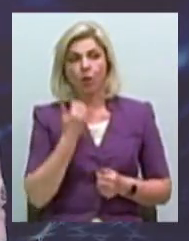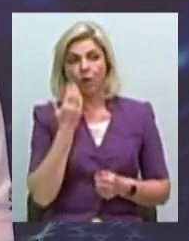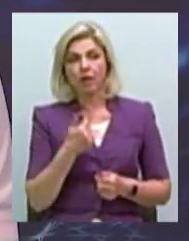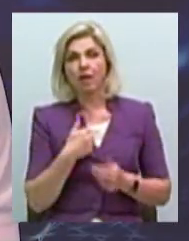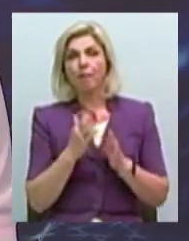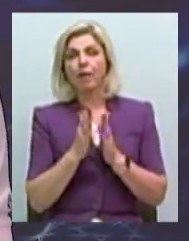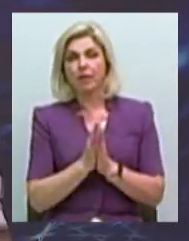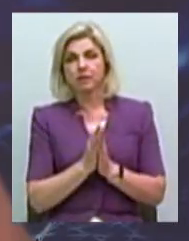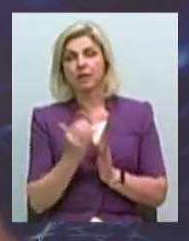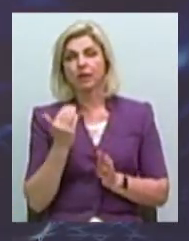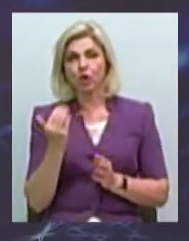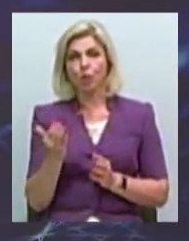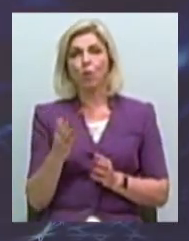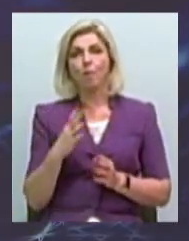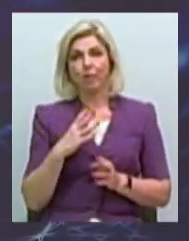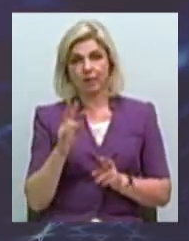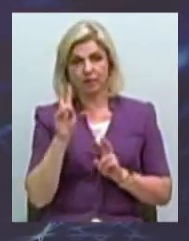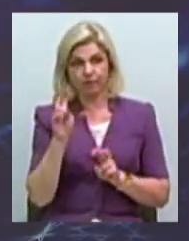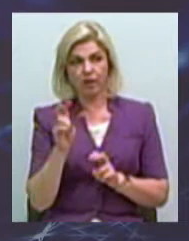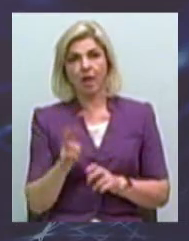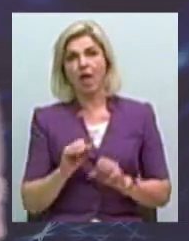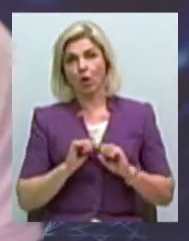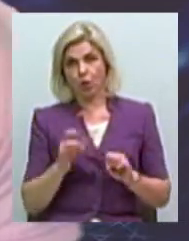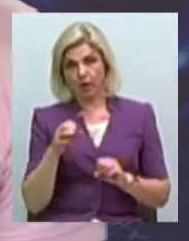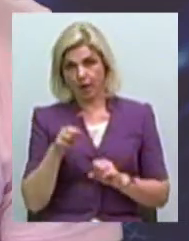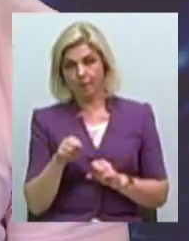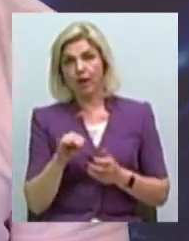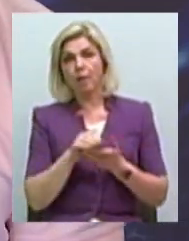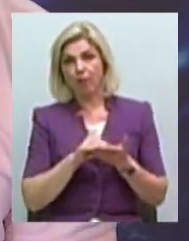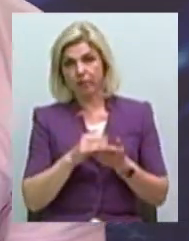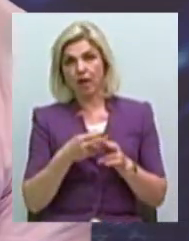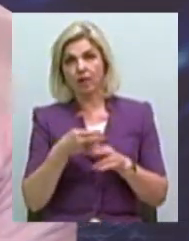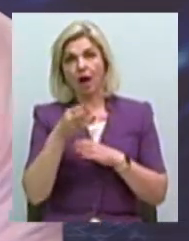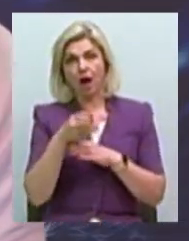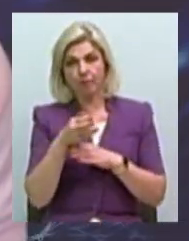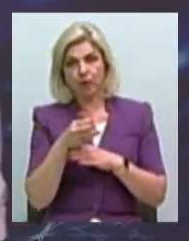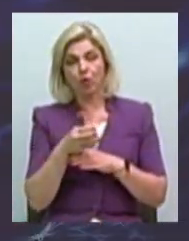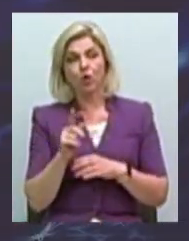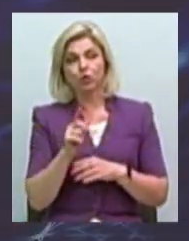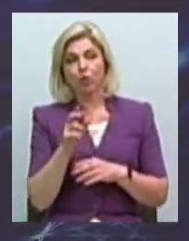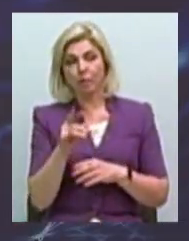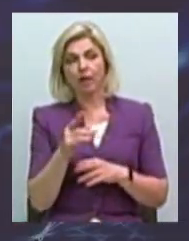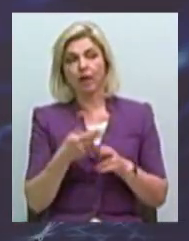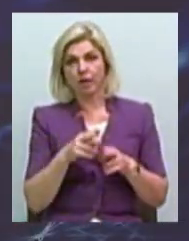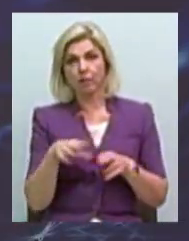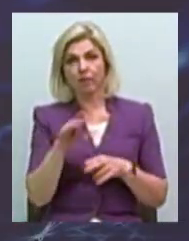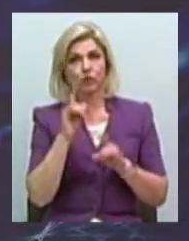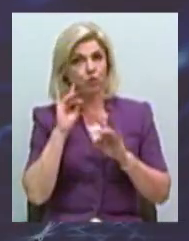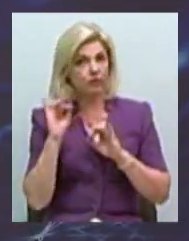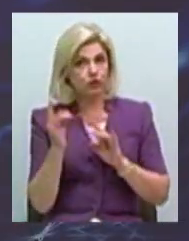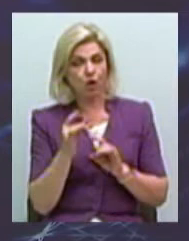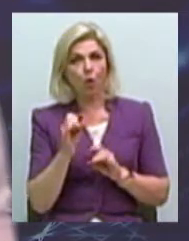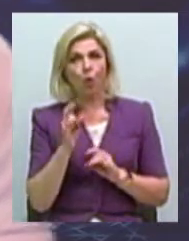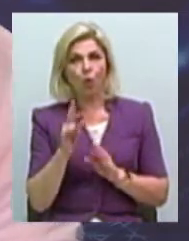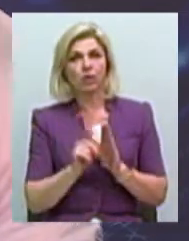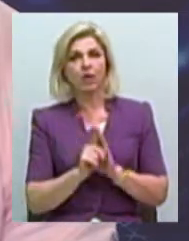ему быть в кавычках тем же героем и повторить все это на камеру, дабы я отдал этому всему освещение. Тогда он,